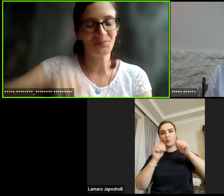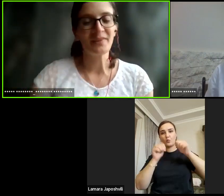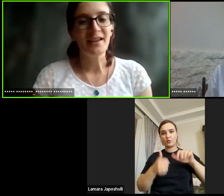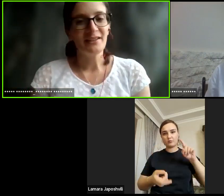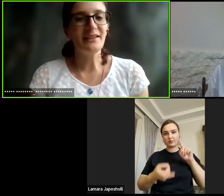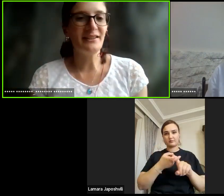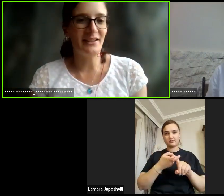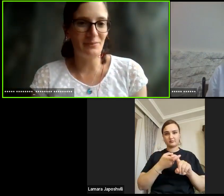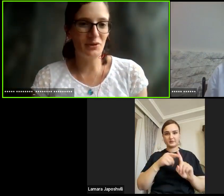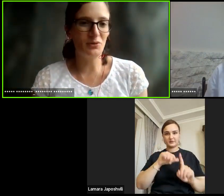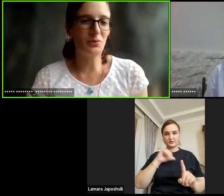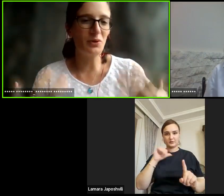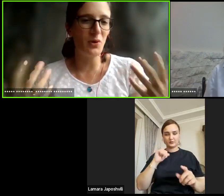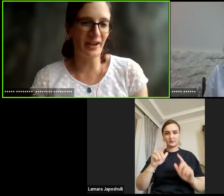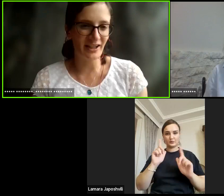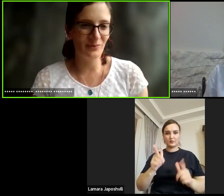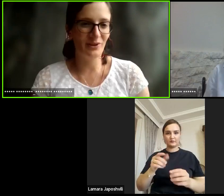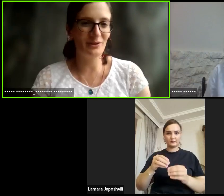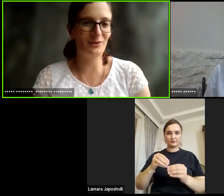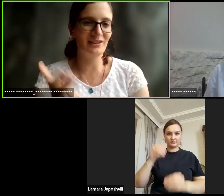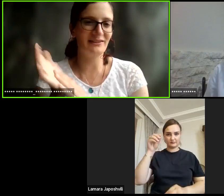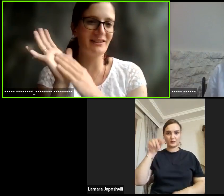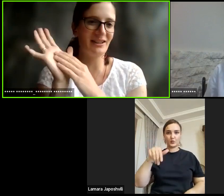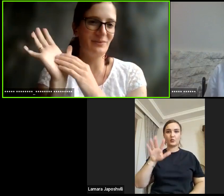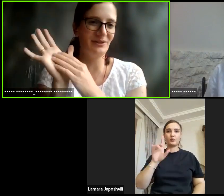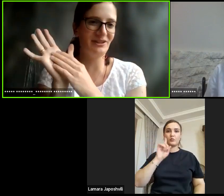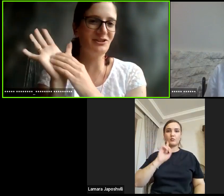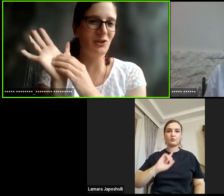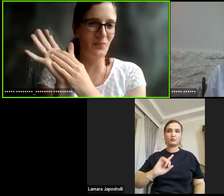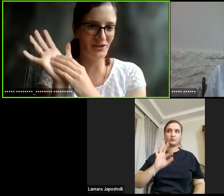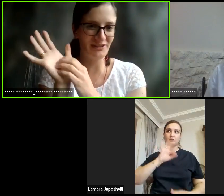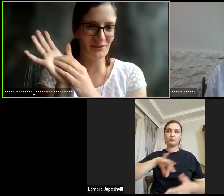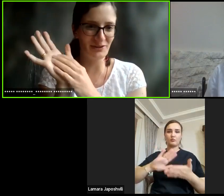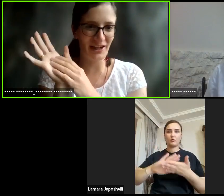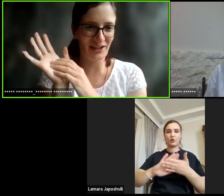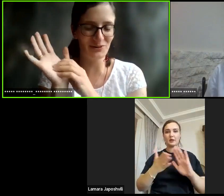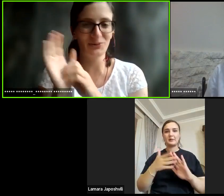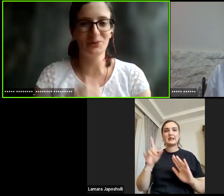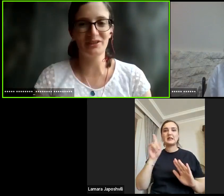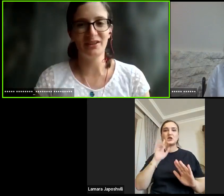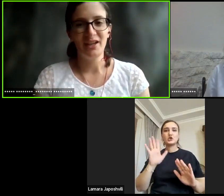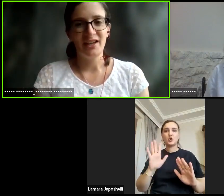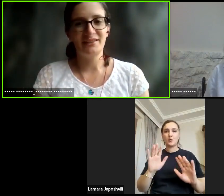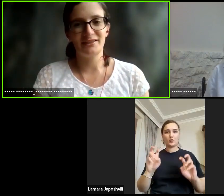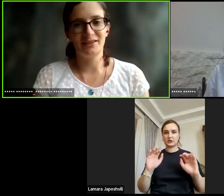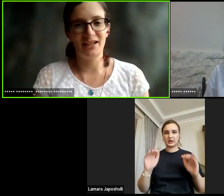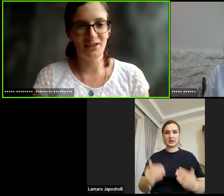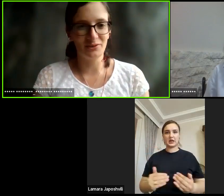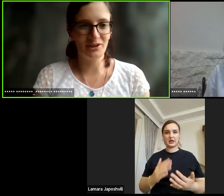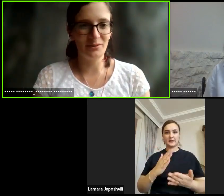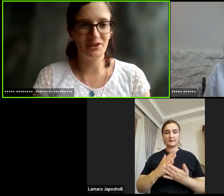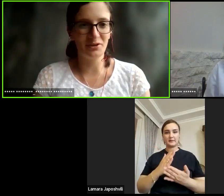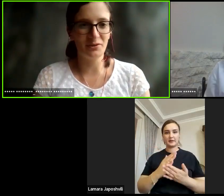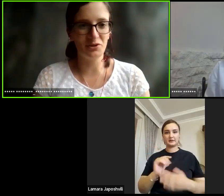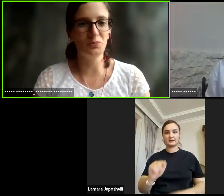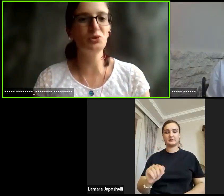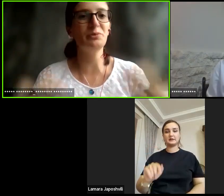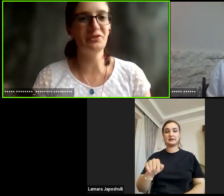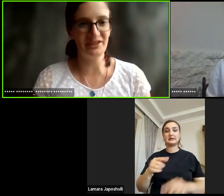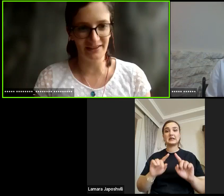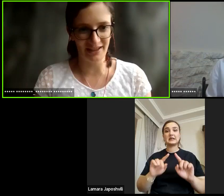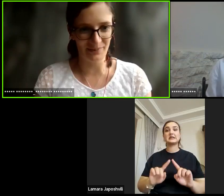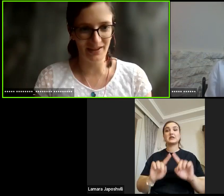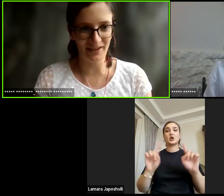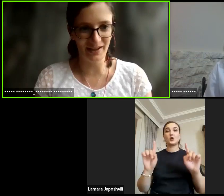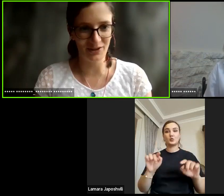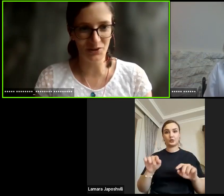თავი. და ამ მხრივ უფრო მოხერხებულია თქვათ ნაკლებ დისკომფორტს იწვევს ხელის გულზე. ეს განსაკუთრებით იმ შემთხვევაში თუ